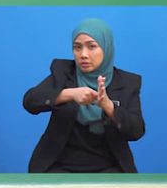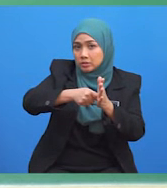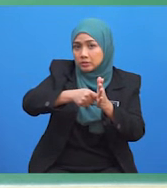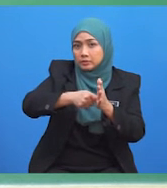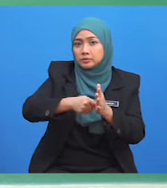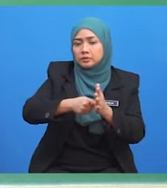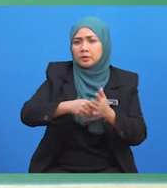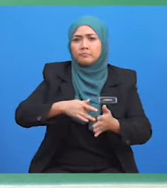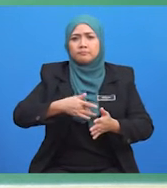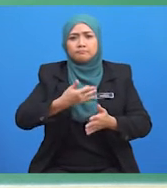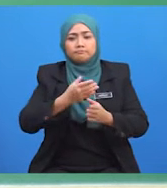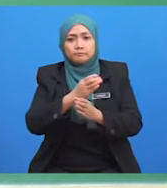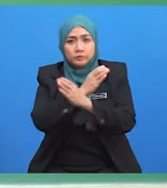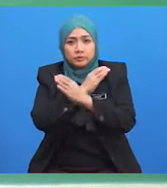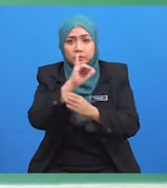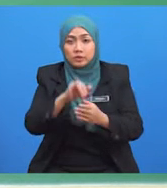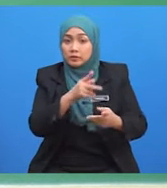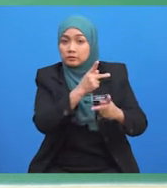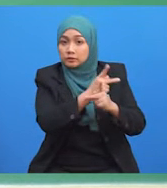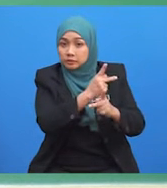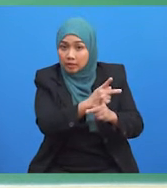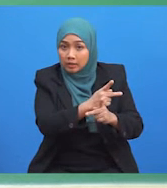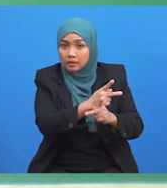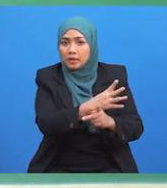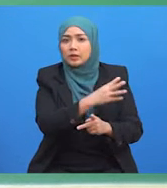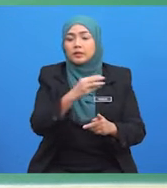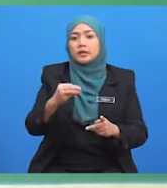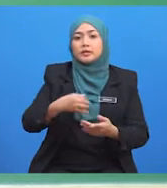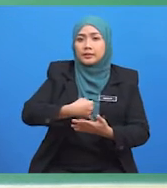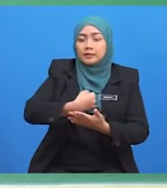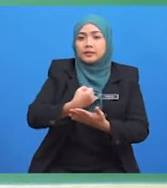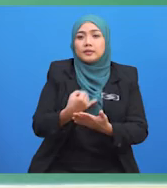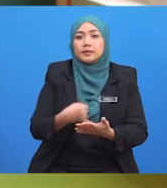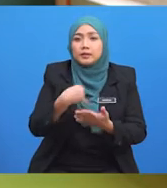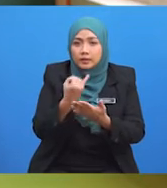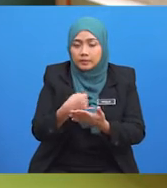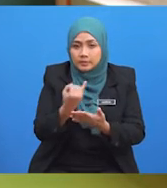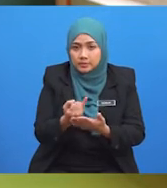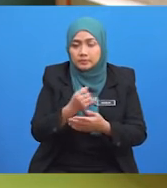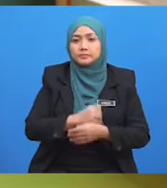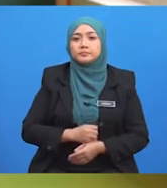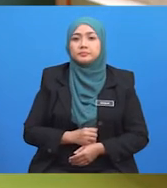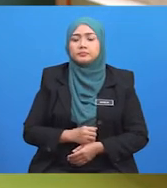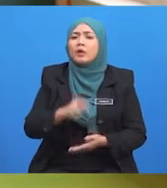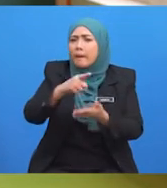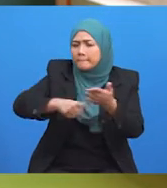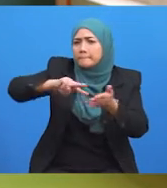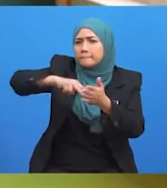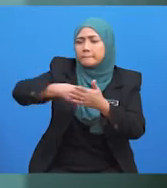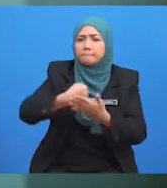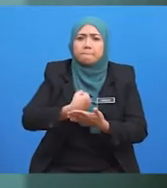perasaan cinta yang berkekalan dan ikhlas. Apa maksud ikhlas,